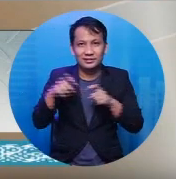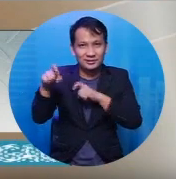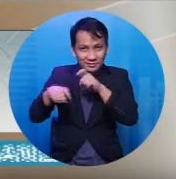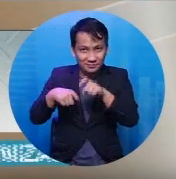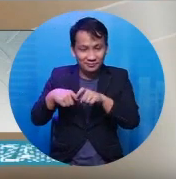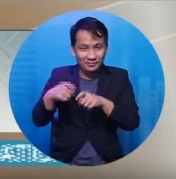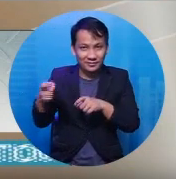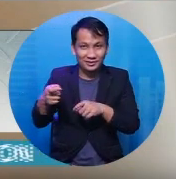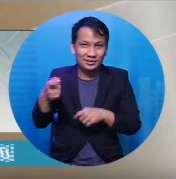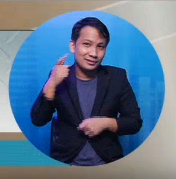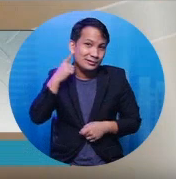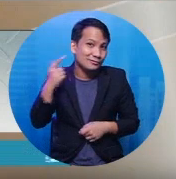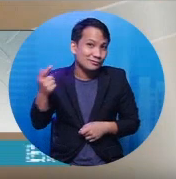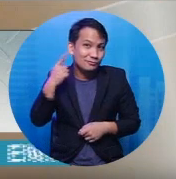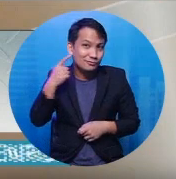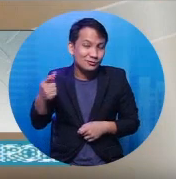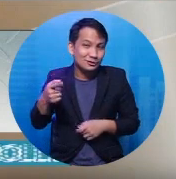gold